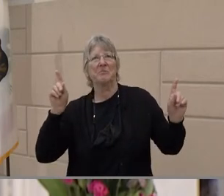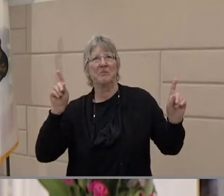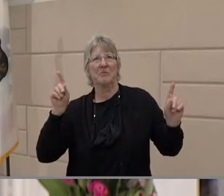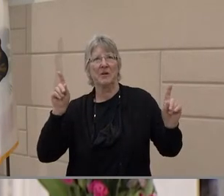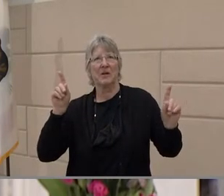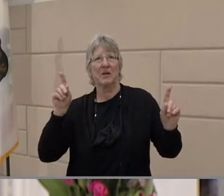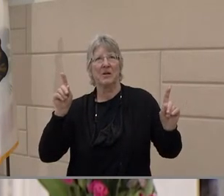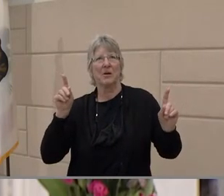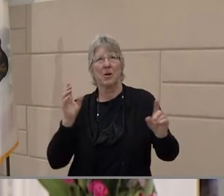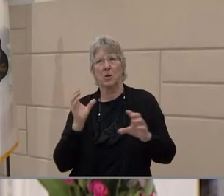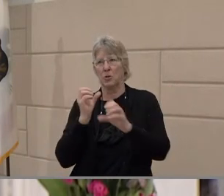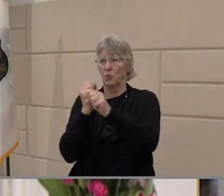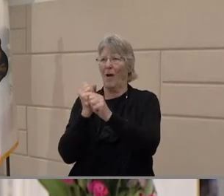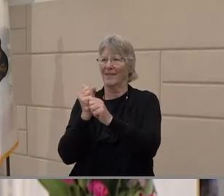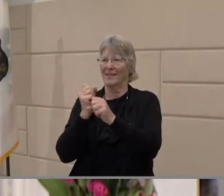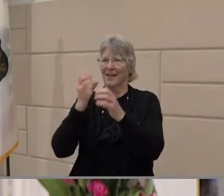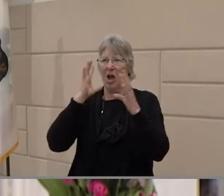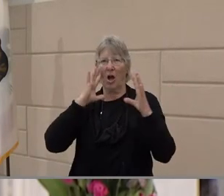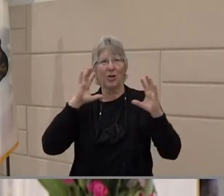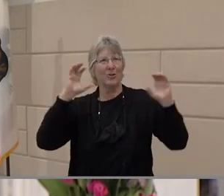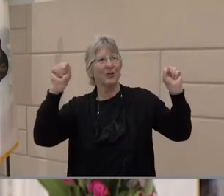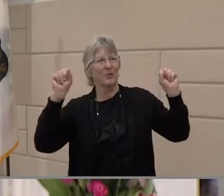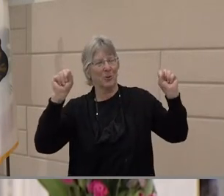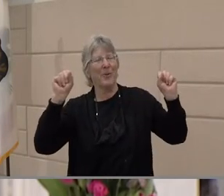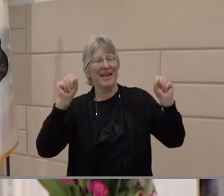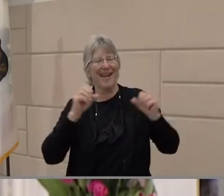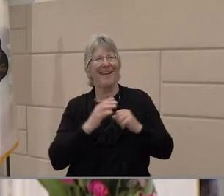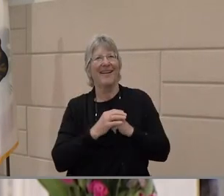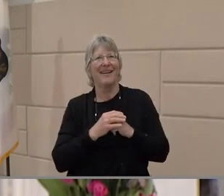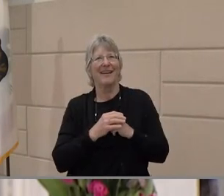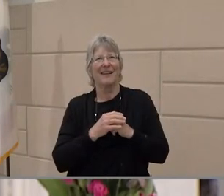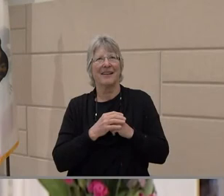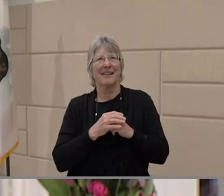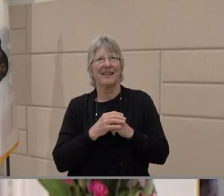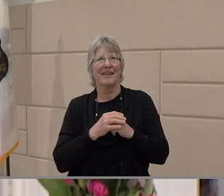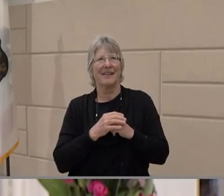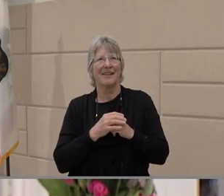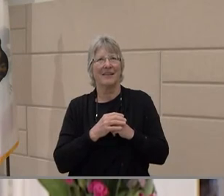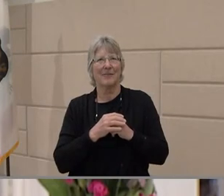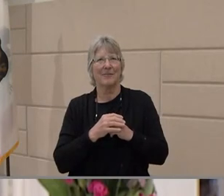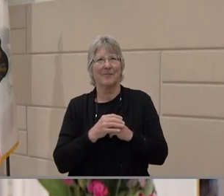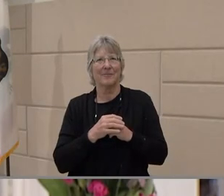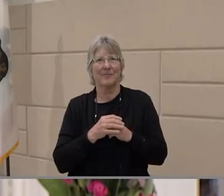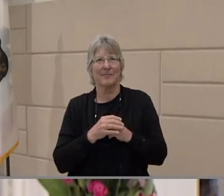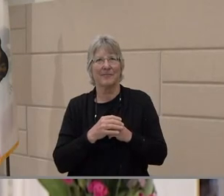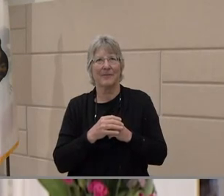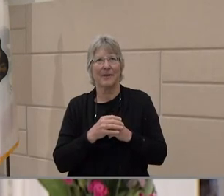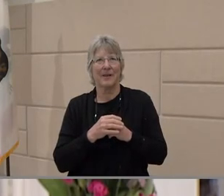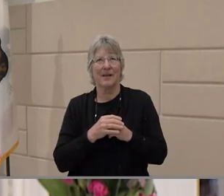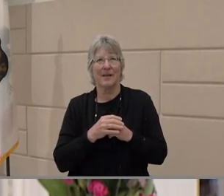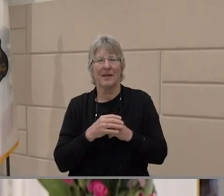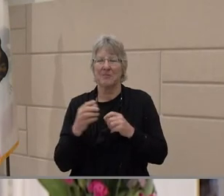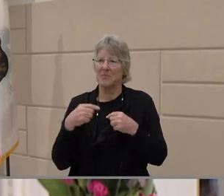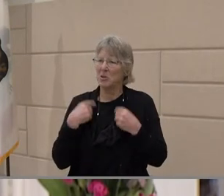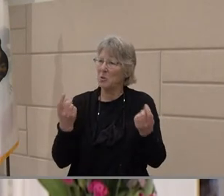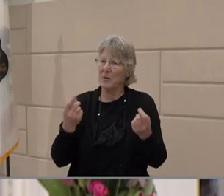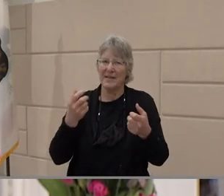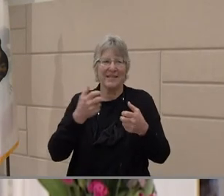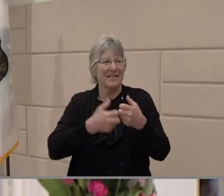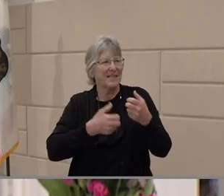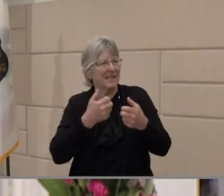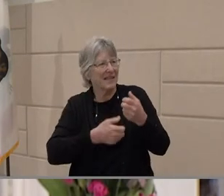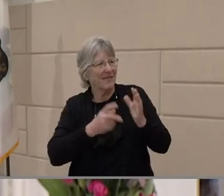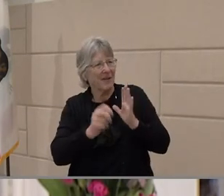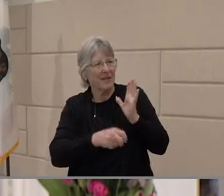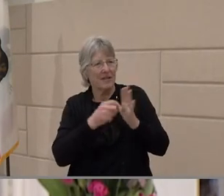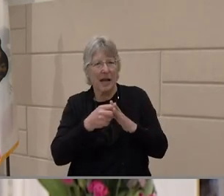ครองการประเทศในโยกคณะกรรมการโดยฉะนั้นนี่คือจีการนวัดลทธิปจีตปไตยมวยได้เยอะ